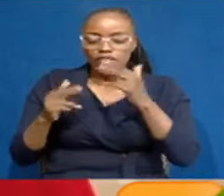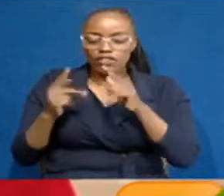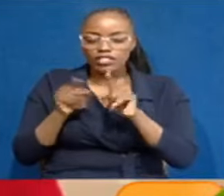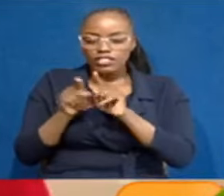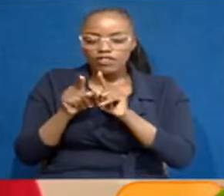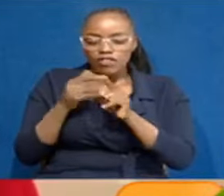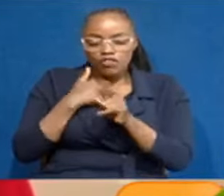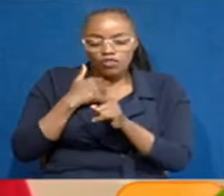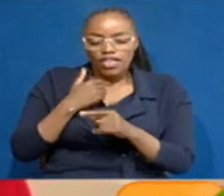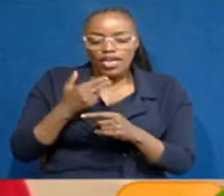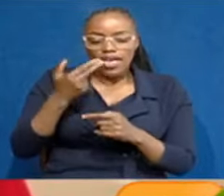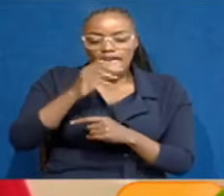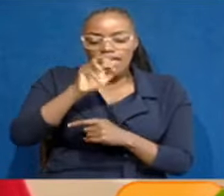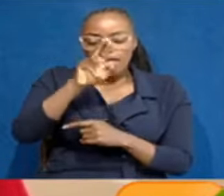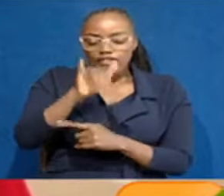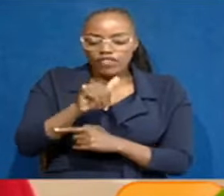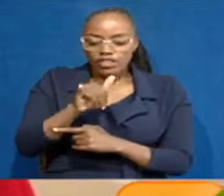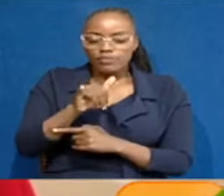heavyweight category.